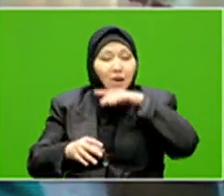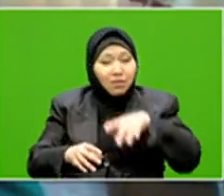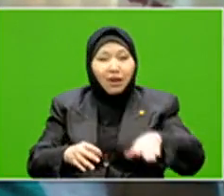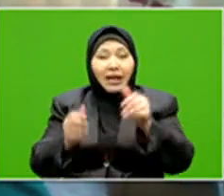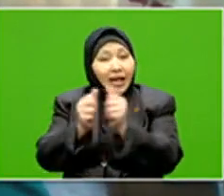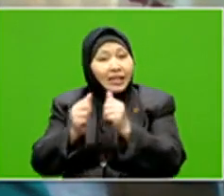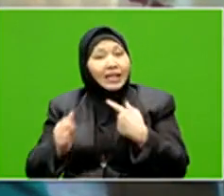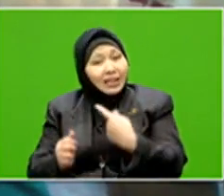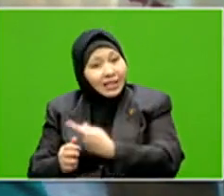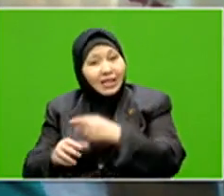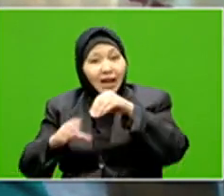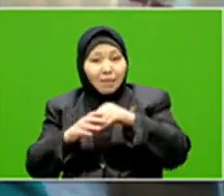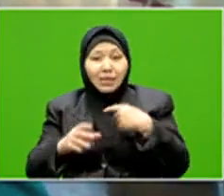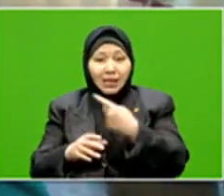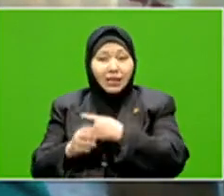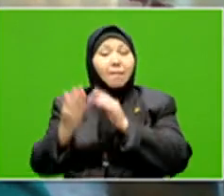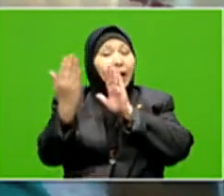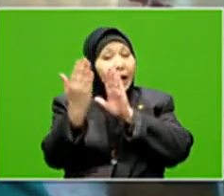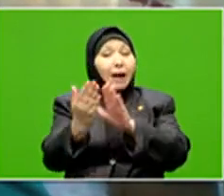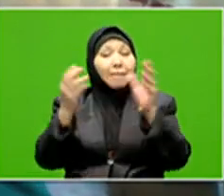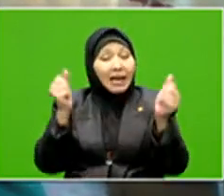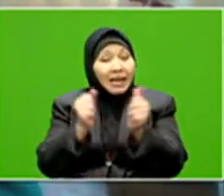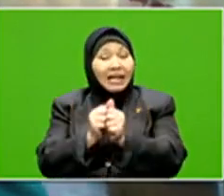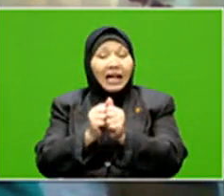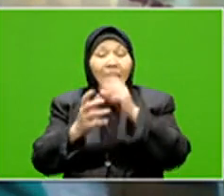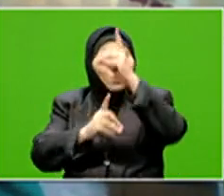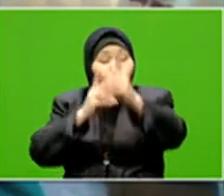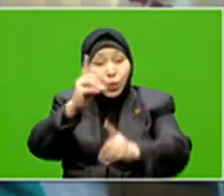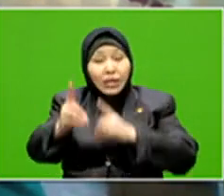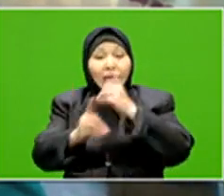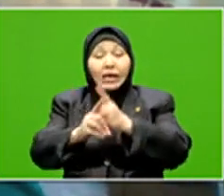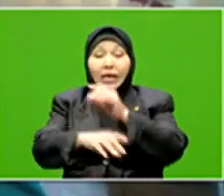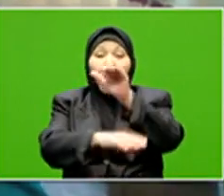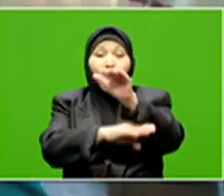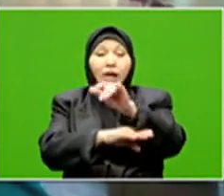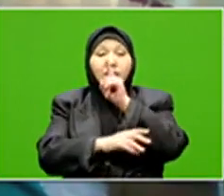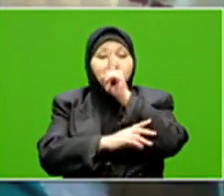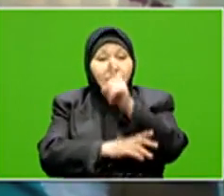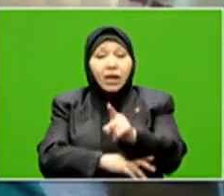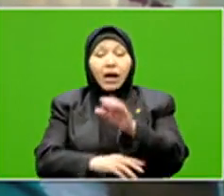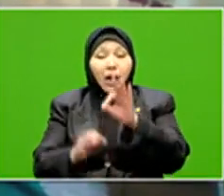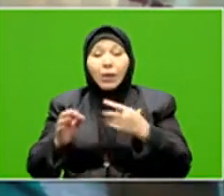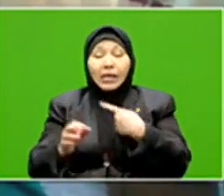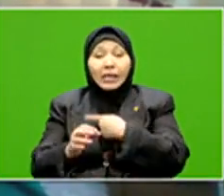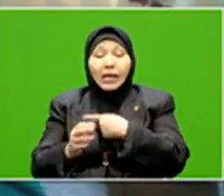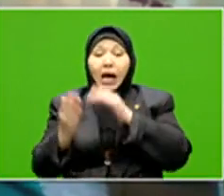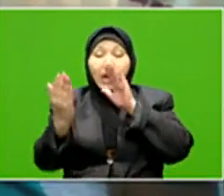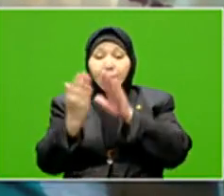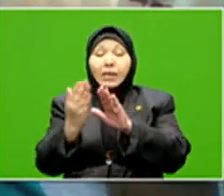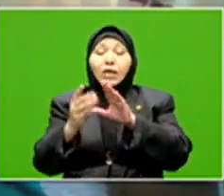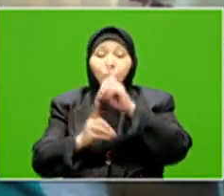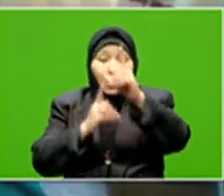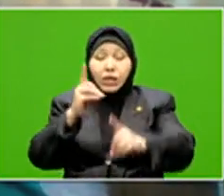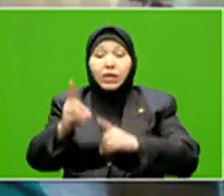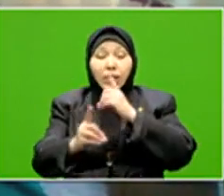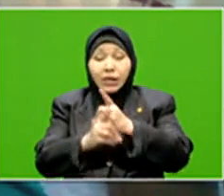kita dalam kita nak berhadapan dengan dunia dakwah yang sebenar. So kalau kita nak hadapi dunia dakwah yang mungkin kita belum